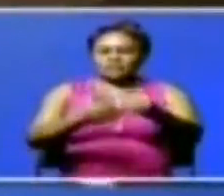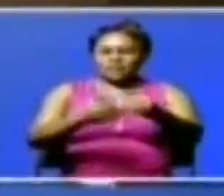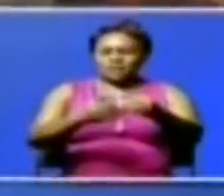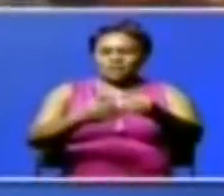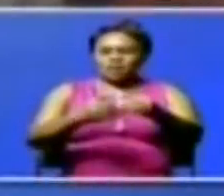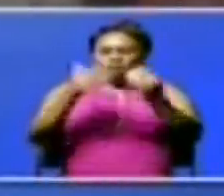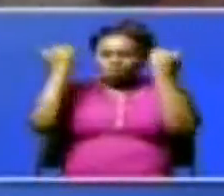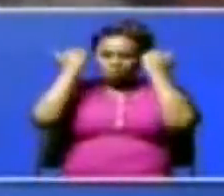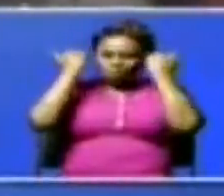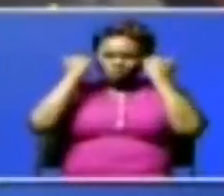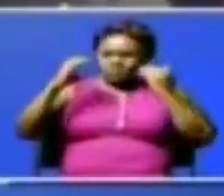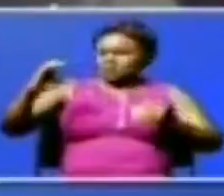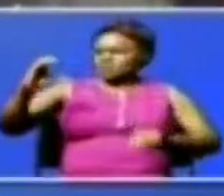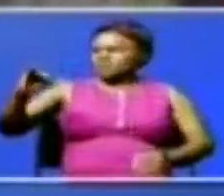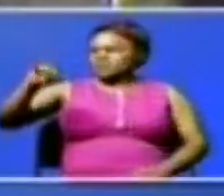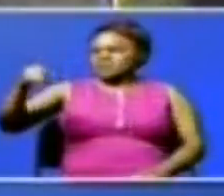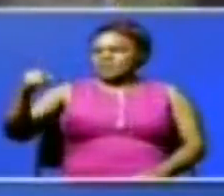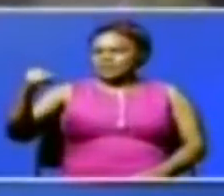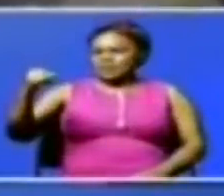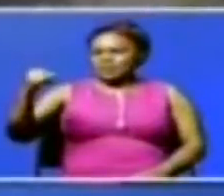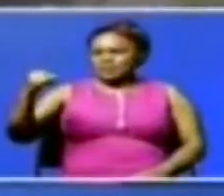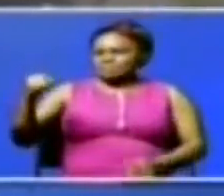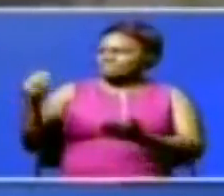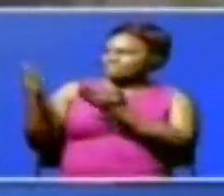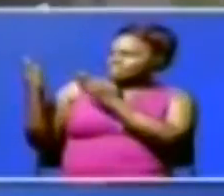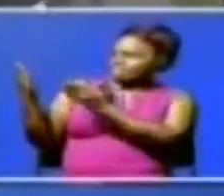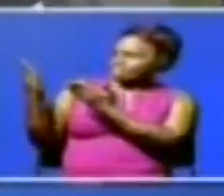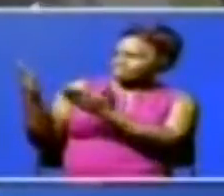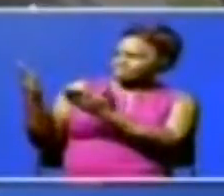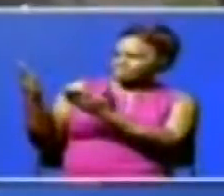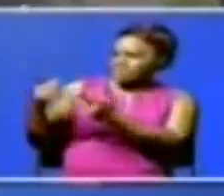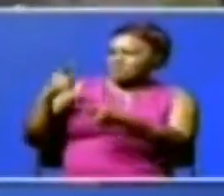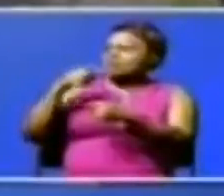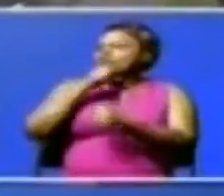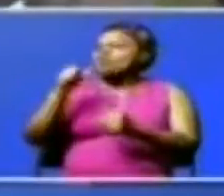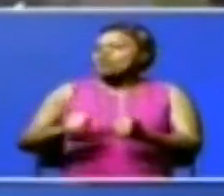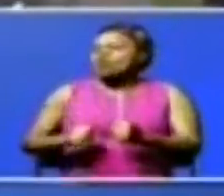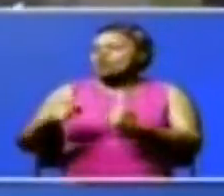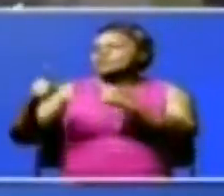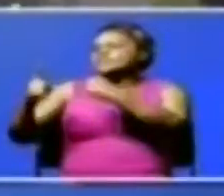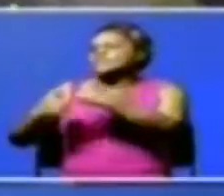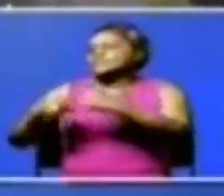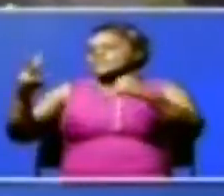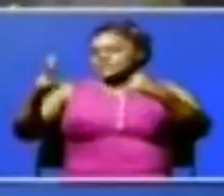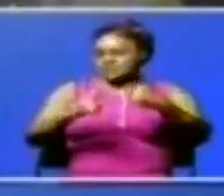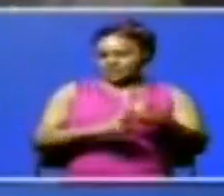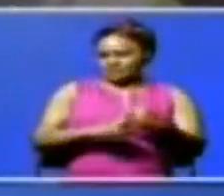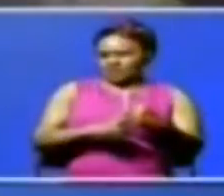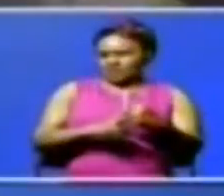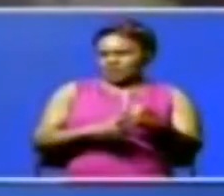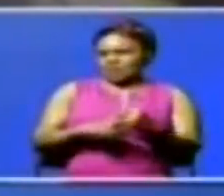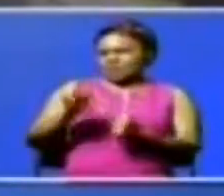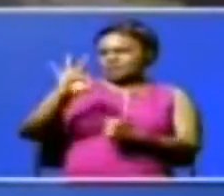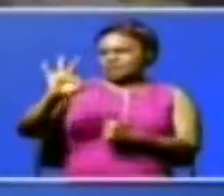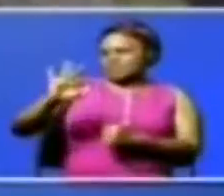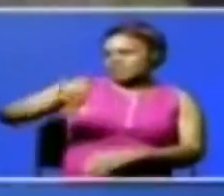mahakama? Maraga. Jaji mkuu David Maraga ana miaka 67 kwa sasa. Umri huu ukiwa miaka mitatu